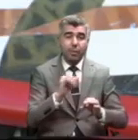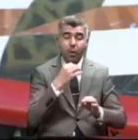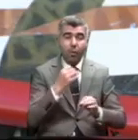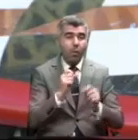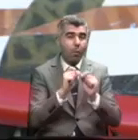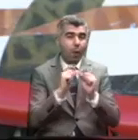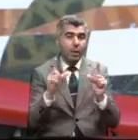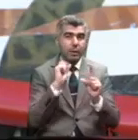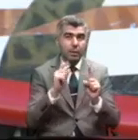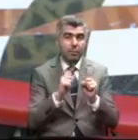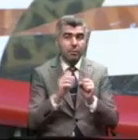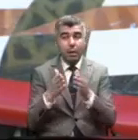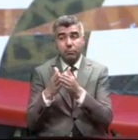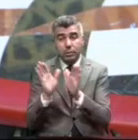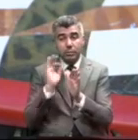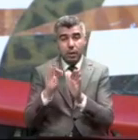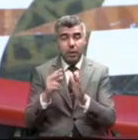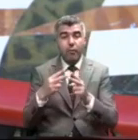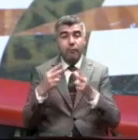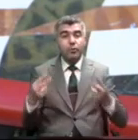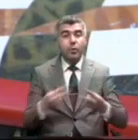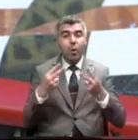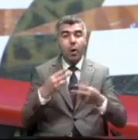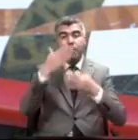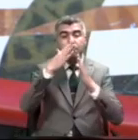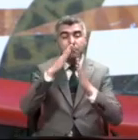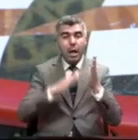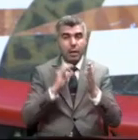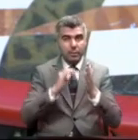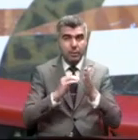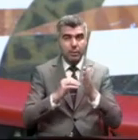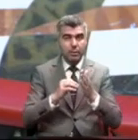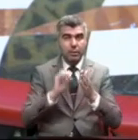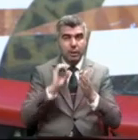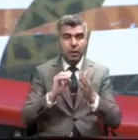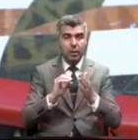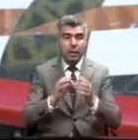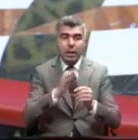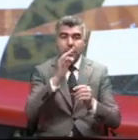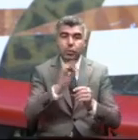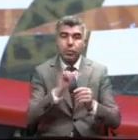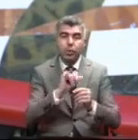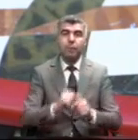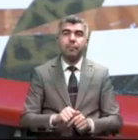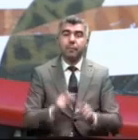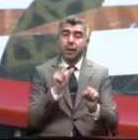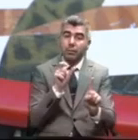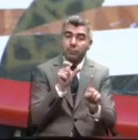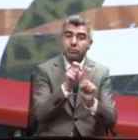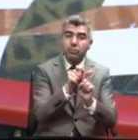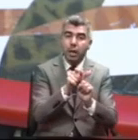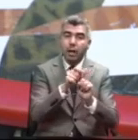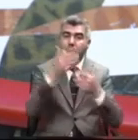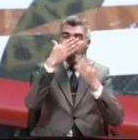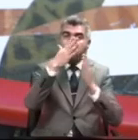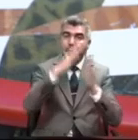ايضا ضروره الانفتاح ديال سوق الوطني ولكن ماشي لاي سلعه وماشي لاي المنتوج حمايه المغربيه تعامل